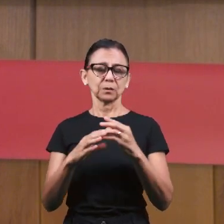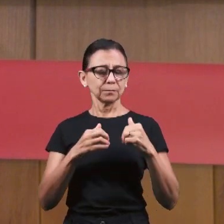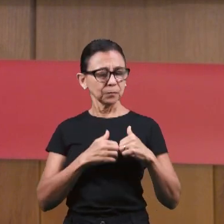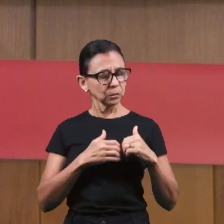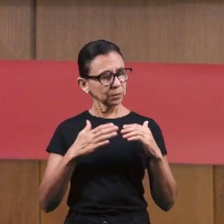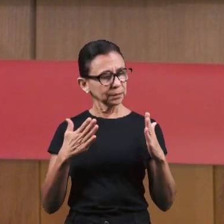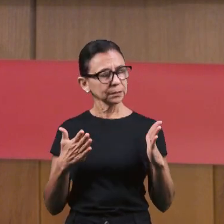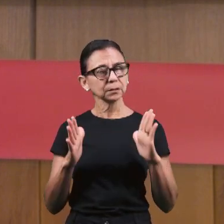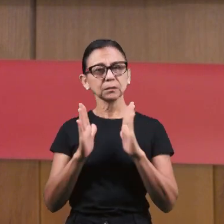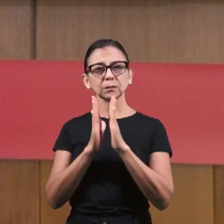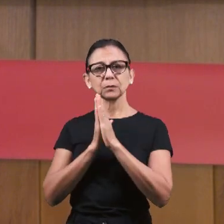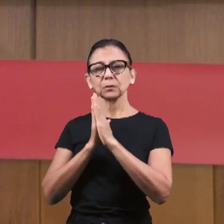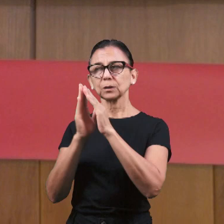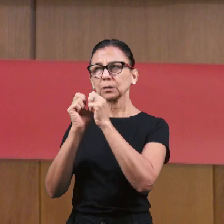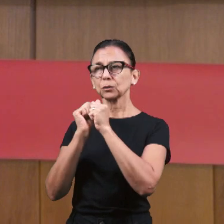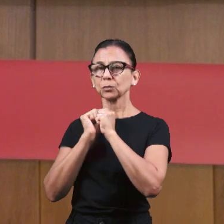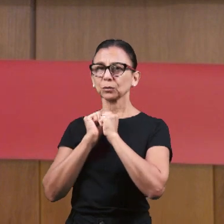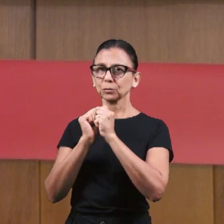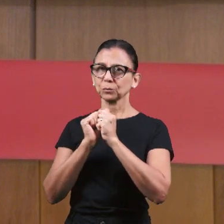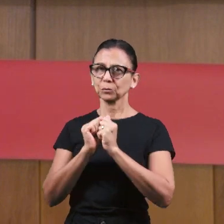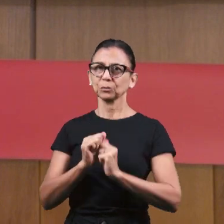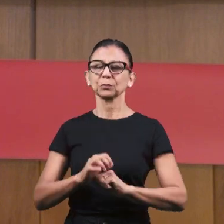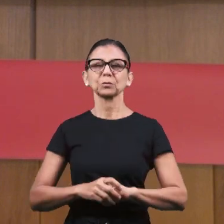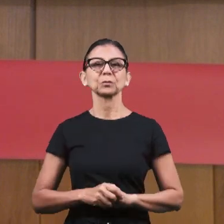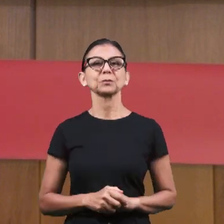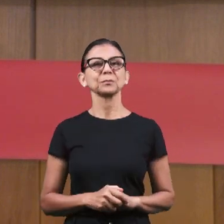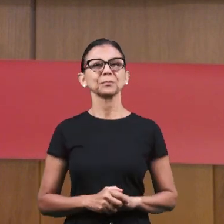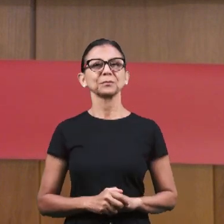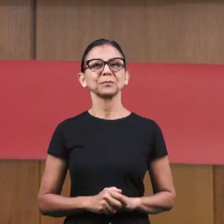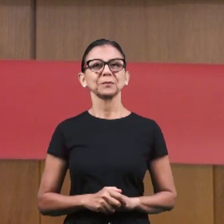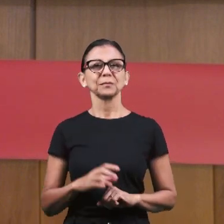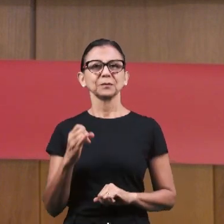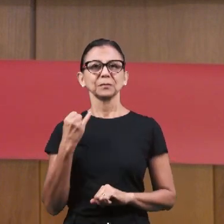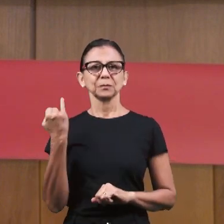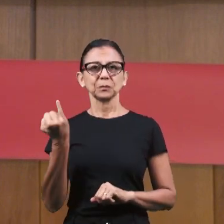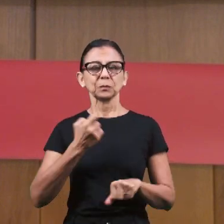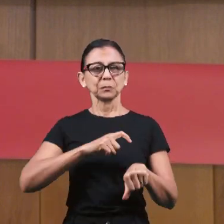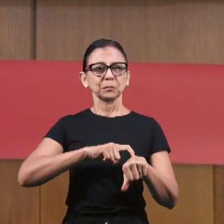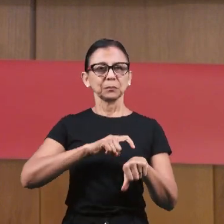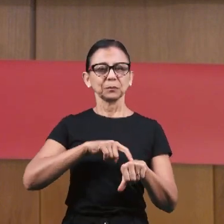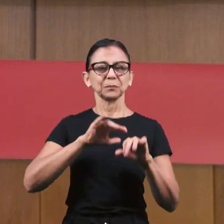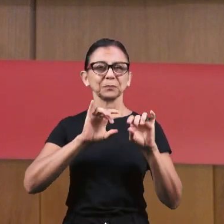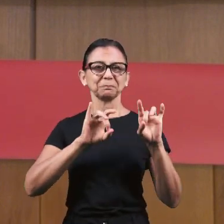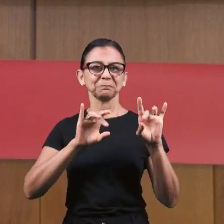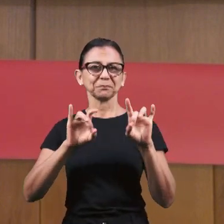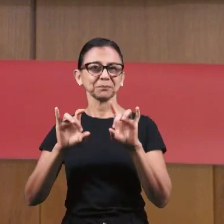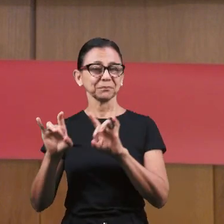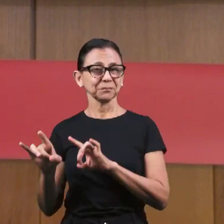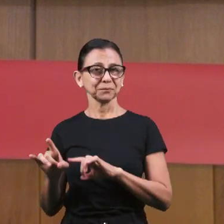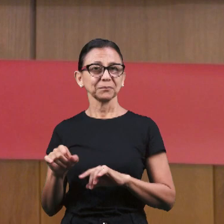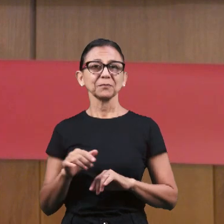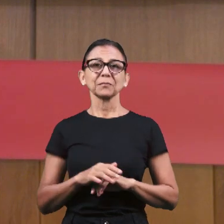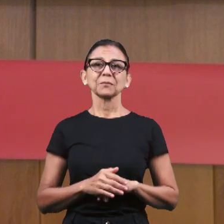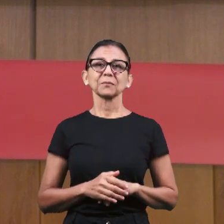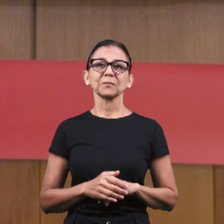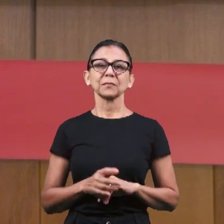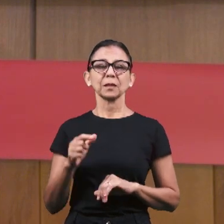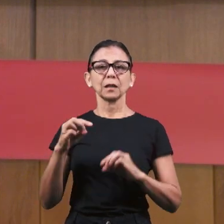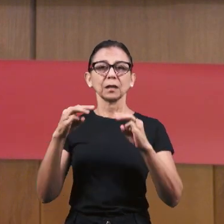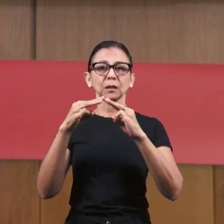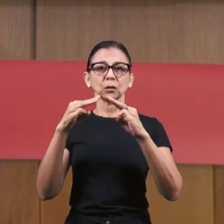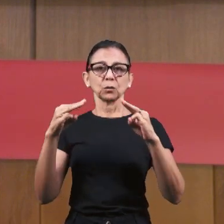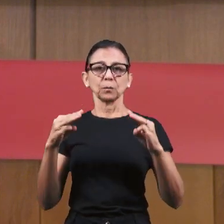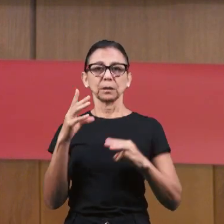Seigneur, pour prier avec nous, participer ainsi de ce moment. Le moment est spécial. Nous sommes en train de transmettre ici